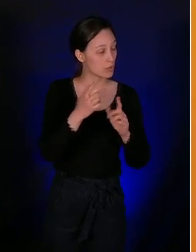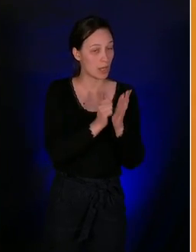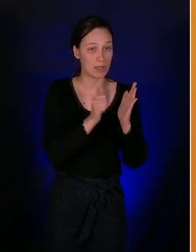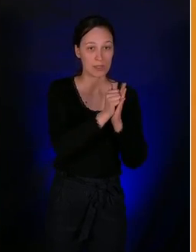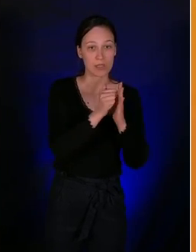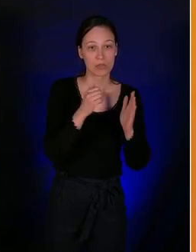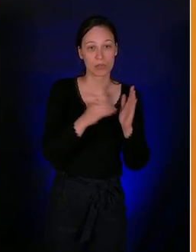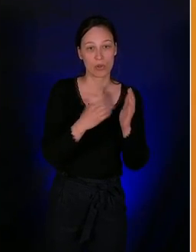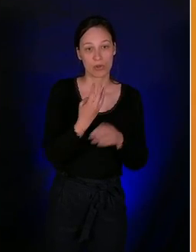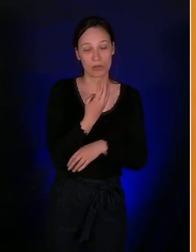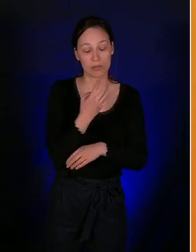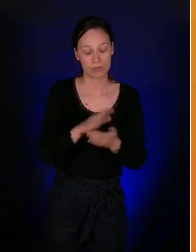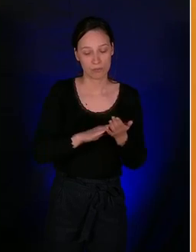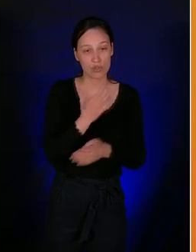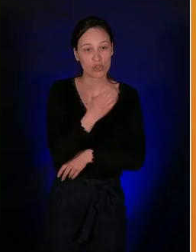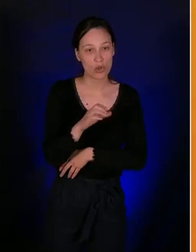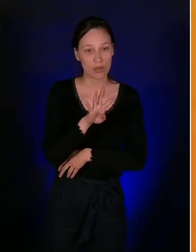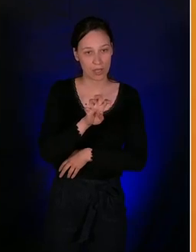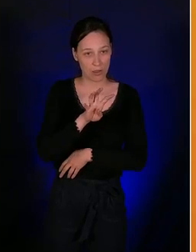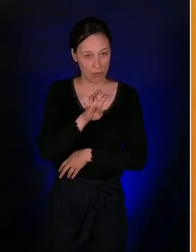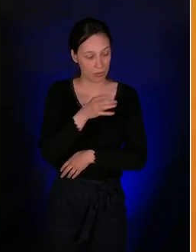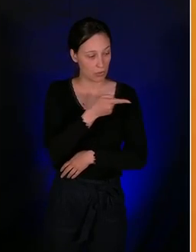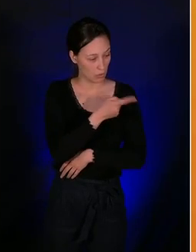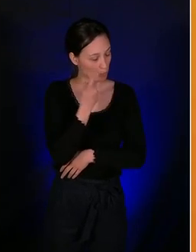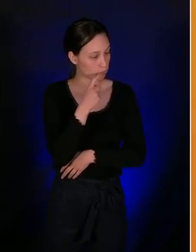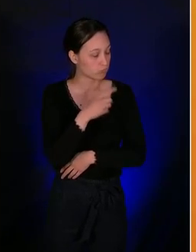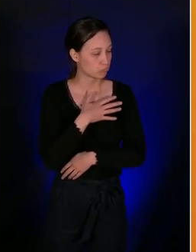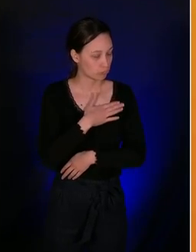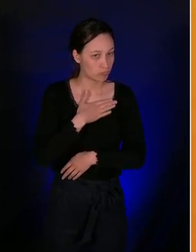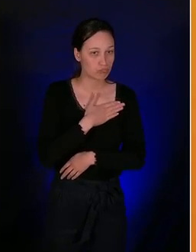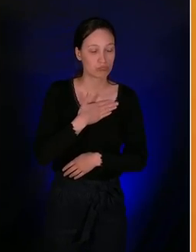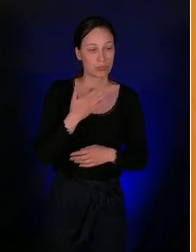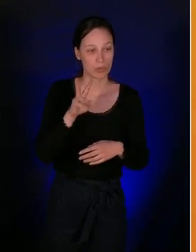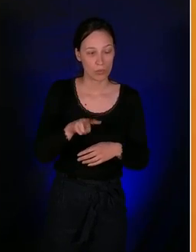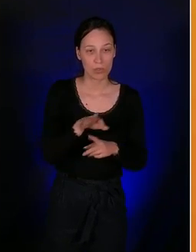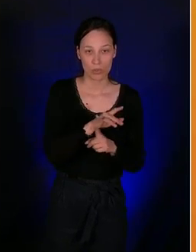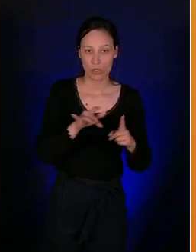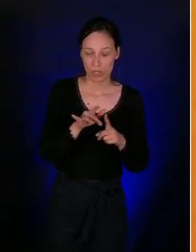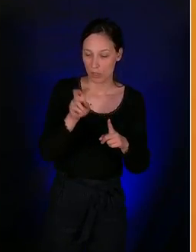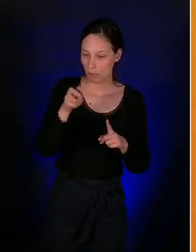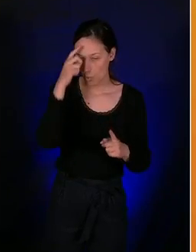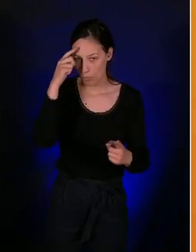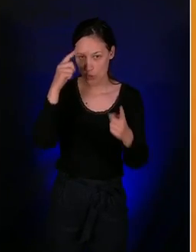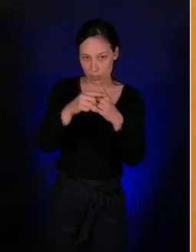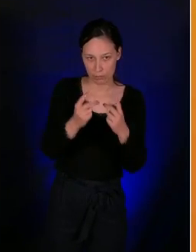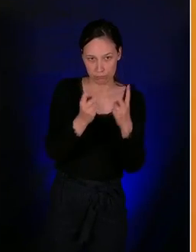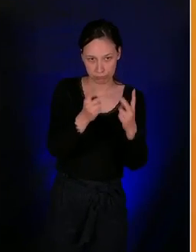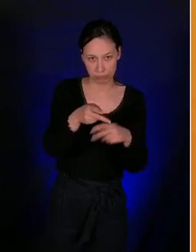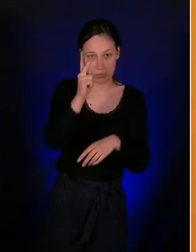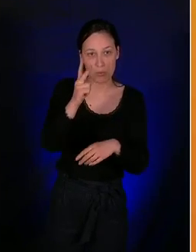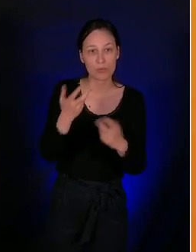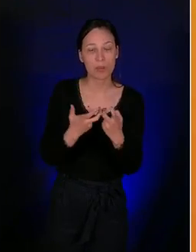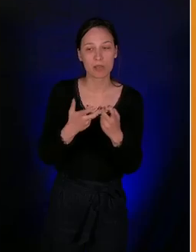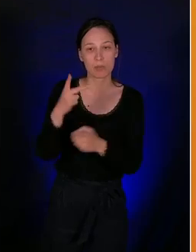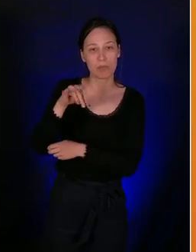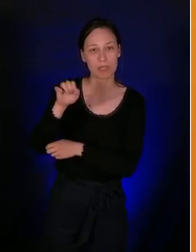CIR. La CGT est plus ambitieuse, avec des revendications d'une part de PIB qui devrait plutôt être de 4% et un